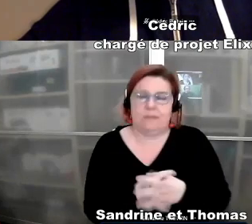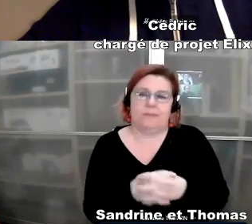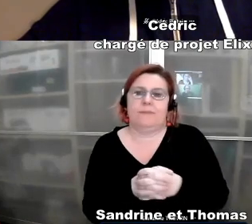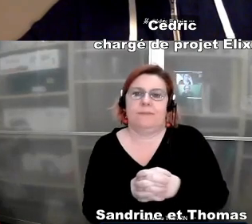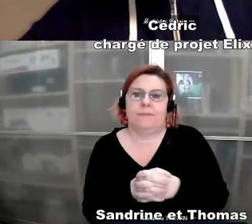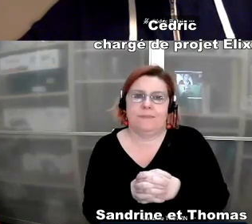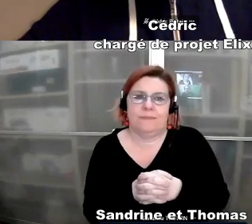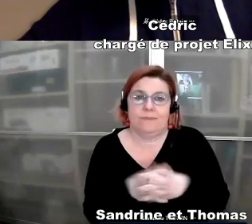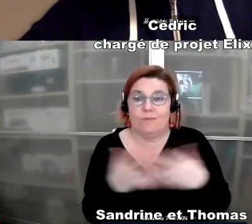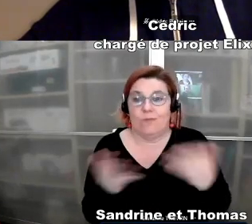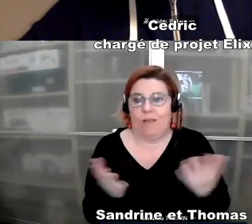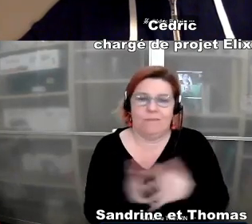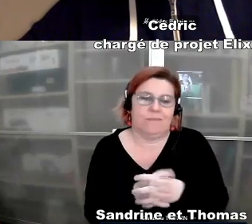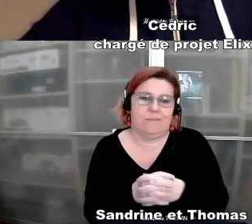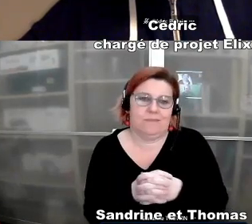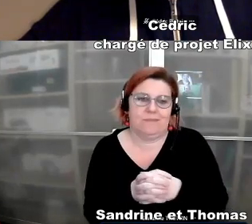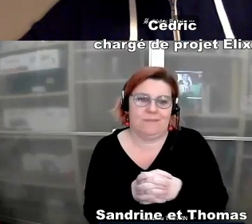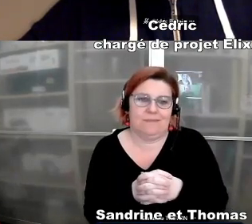Voilà. Super.